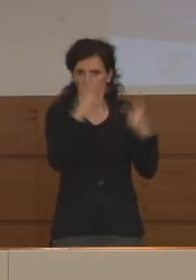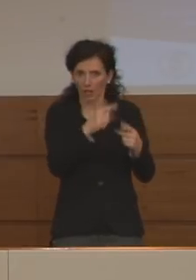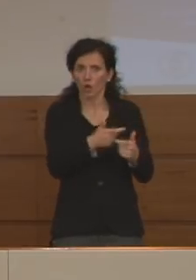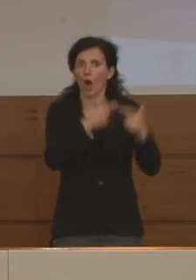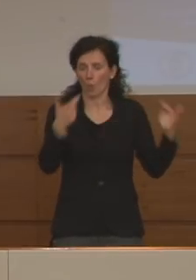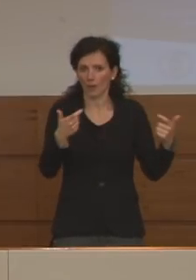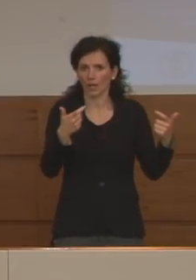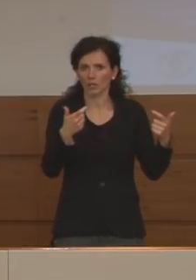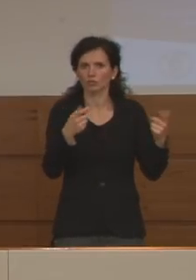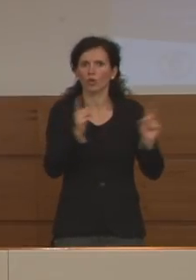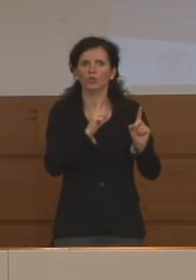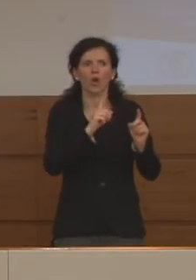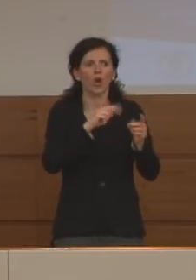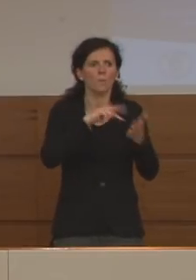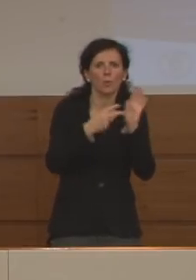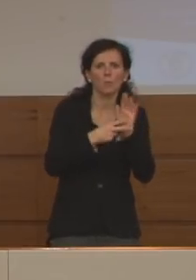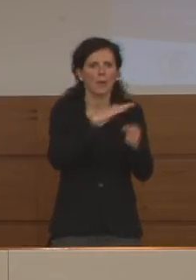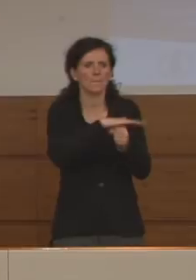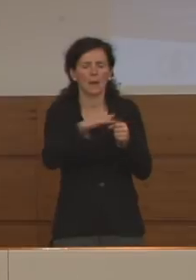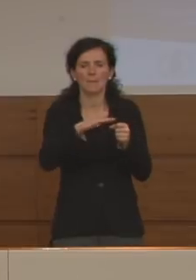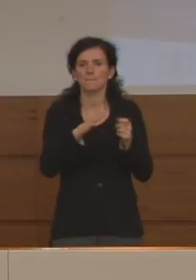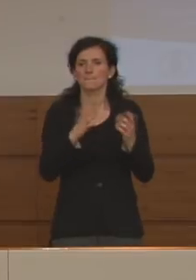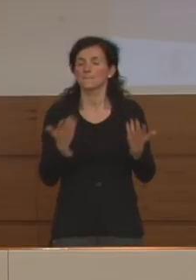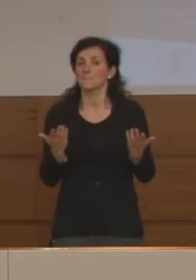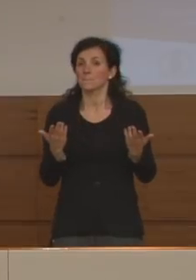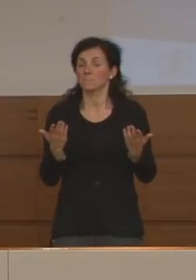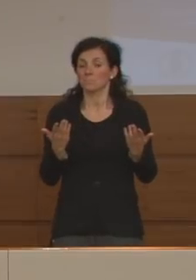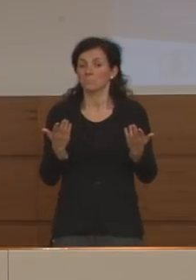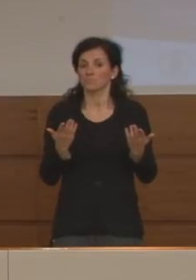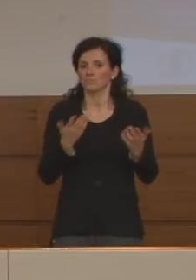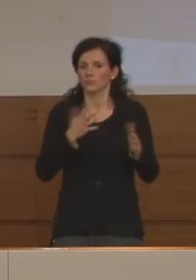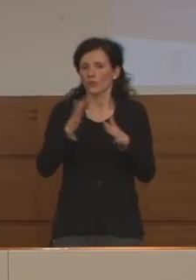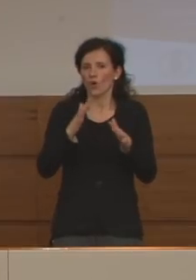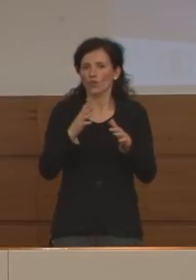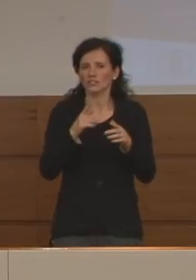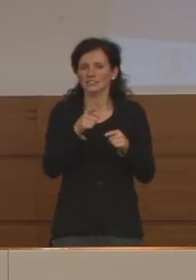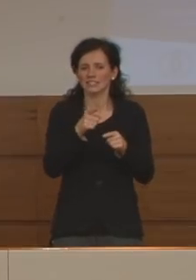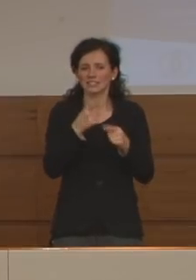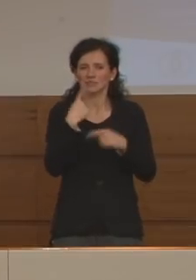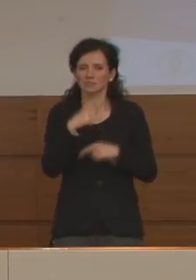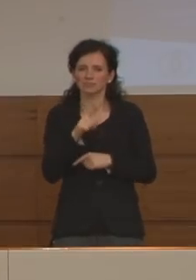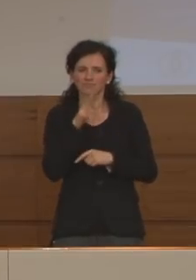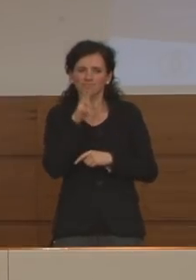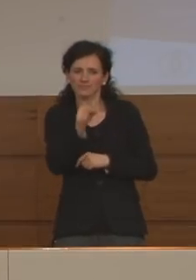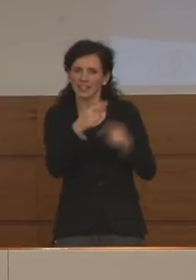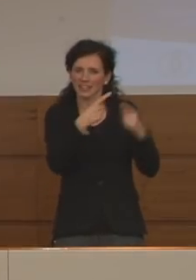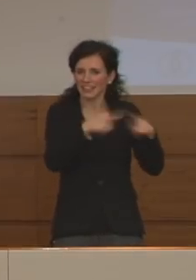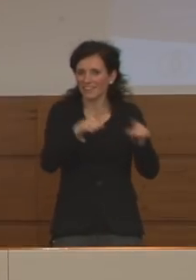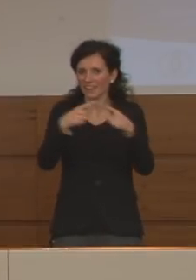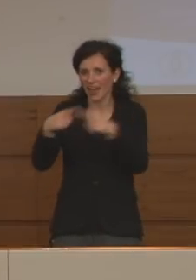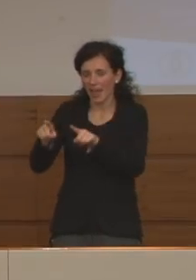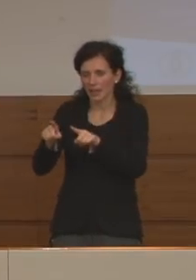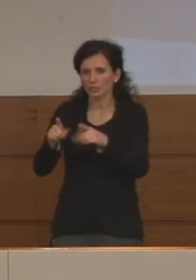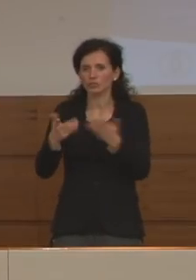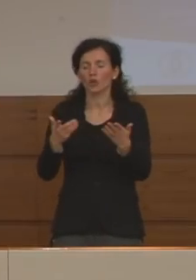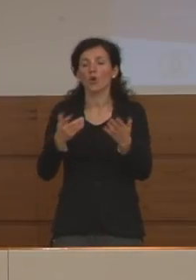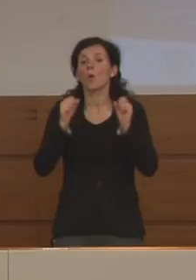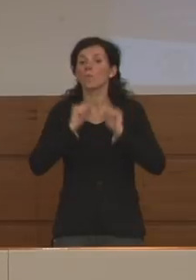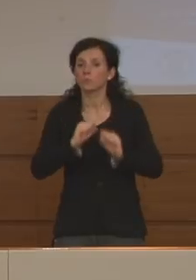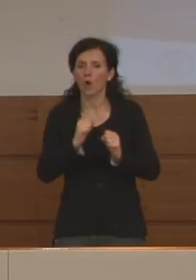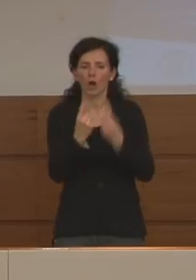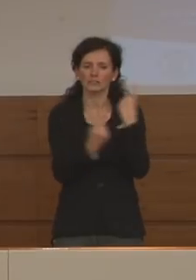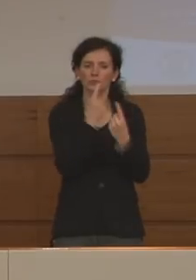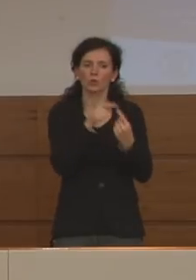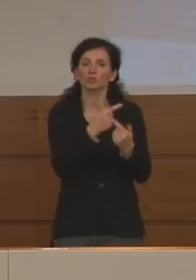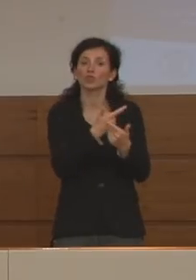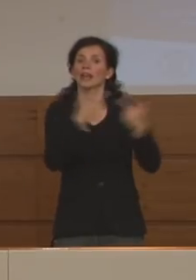parallelo mi fanno più pensare che l'interpretazione di dire ci sono meno casi gravi e quindi abbiamo fermato quella